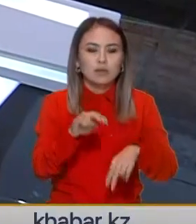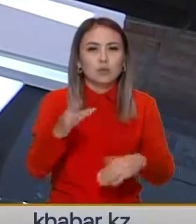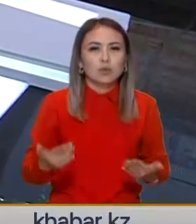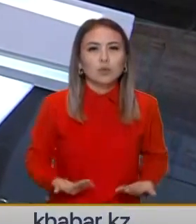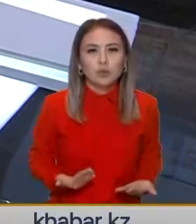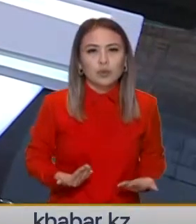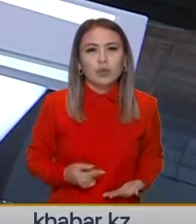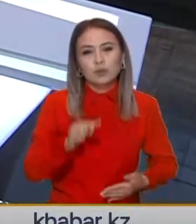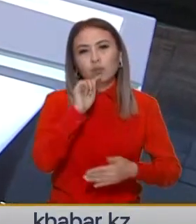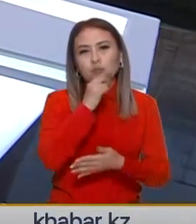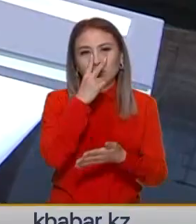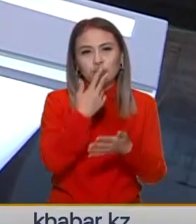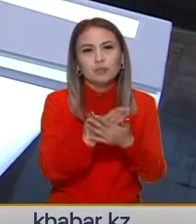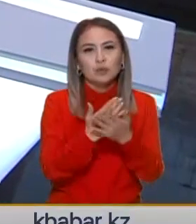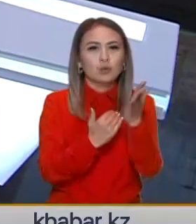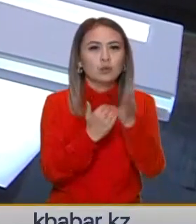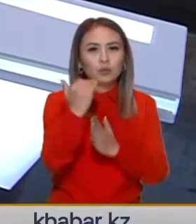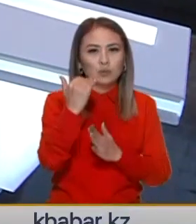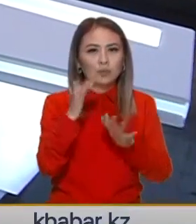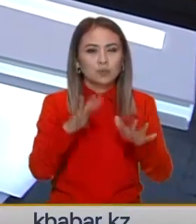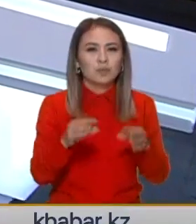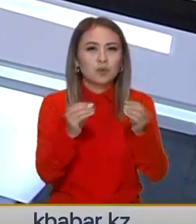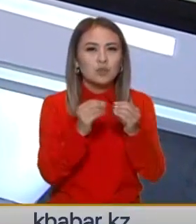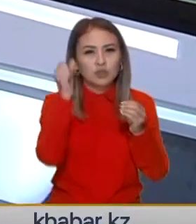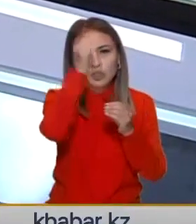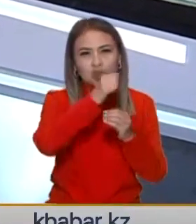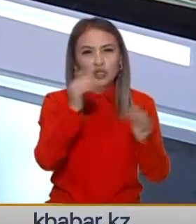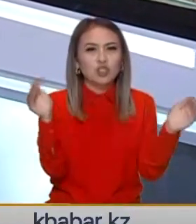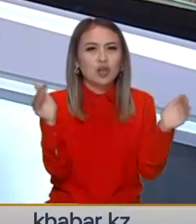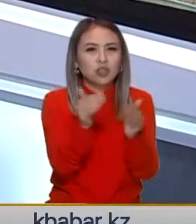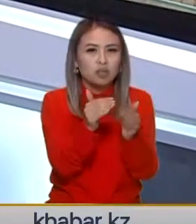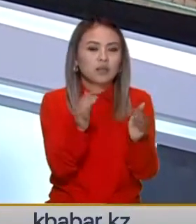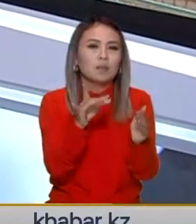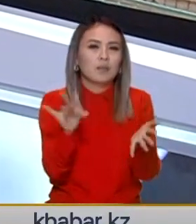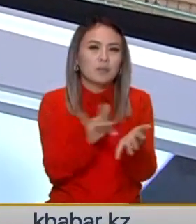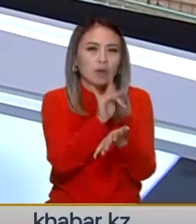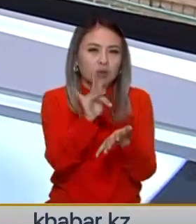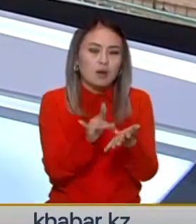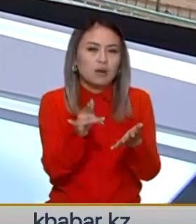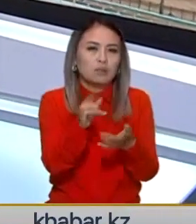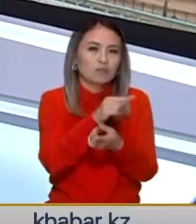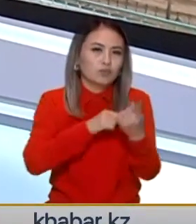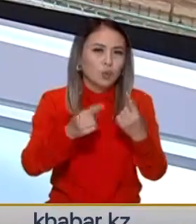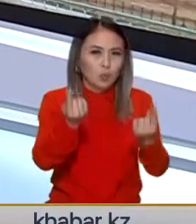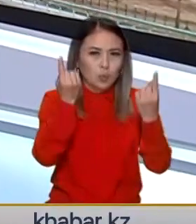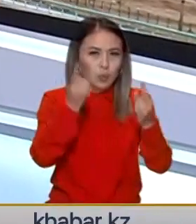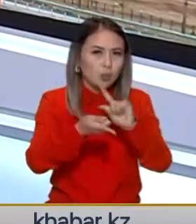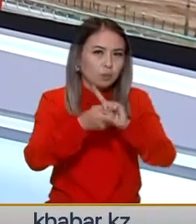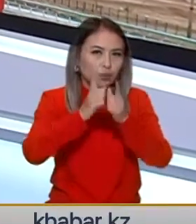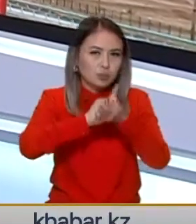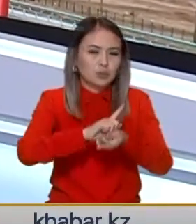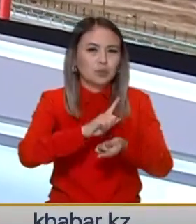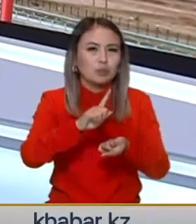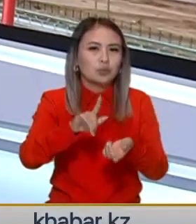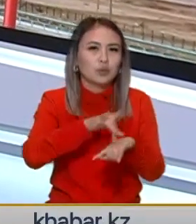провинциялардың әлеуметтік экономикалық көрсеткіші көш үлгері. 10 жылдың ішінде шағын шаһарлар мегаполиске айналып, елді мекендерге